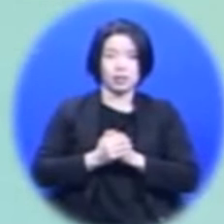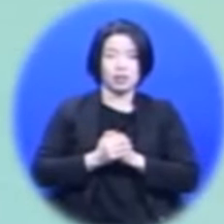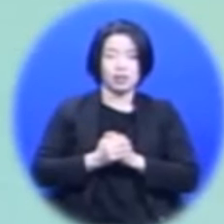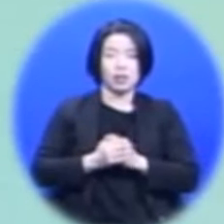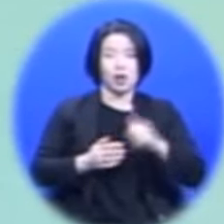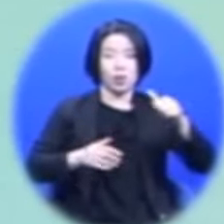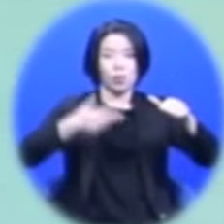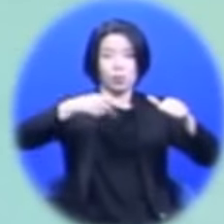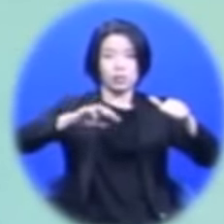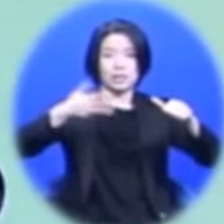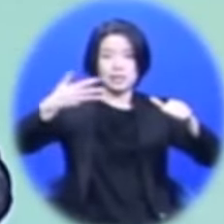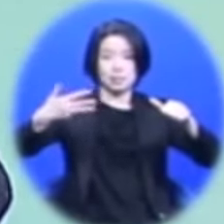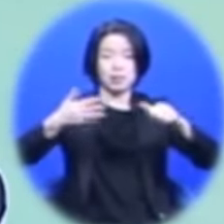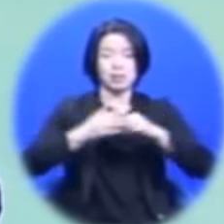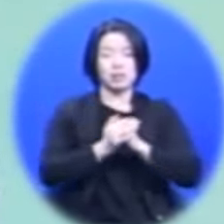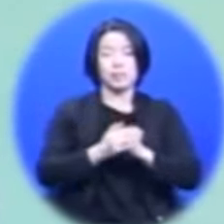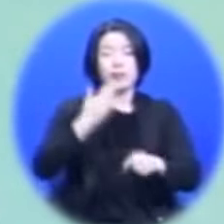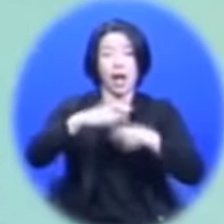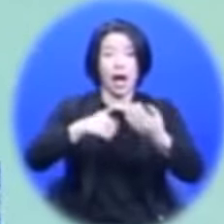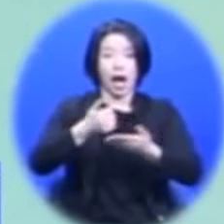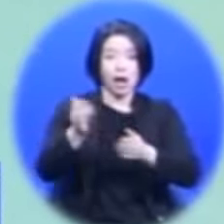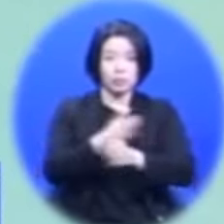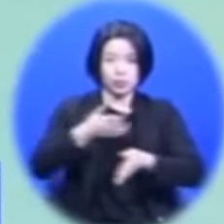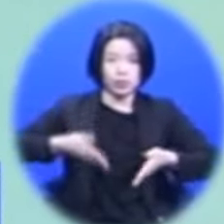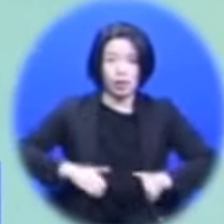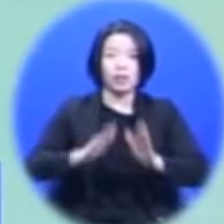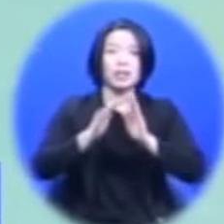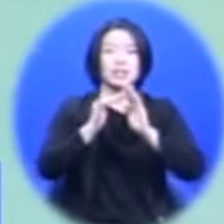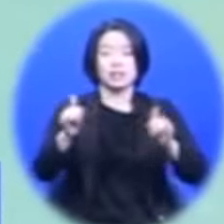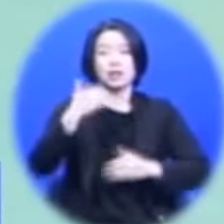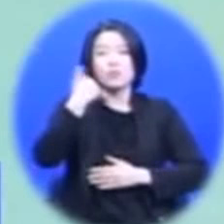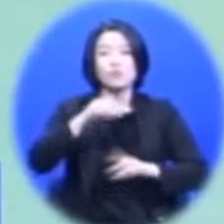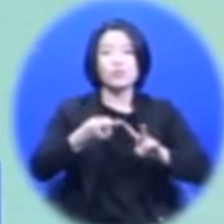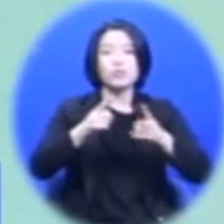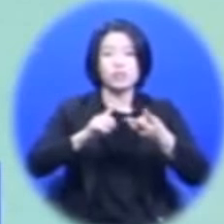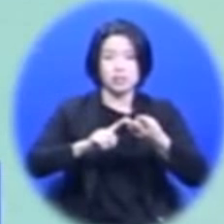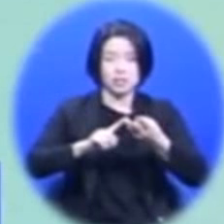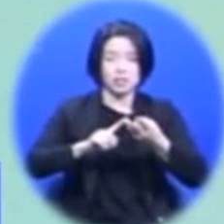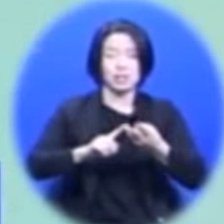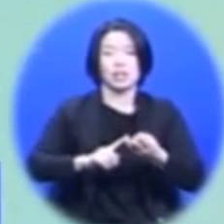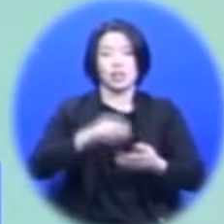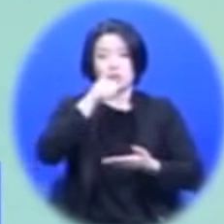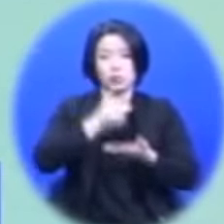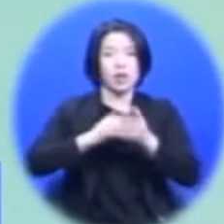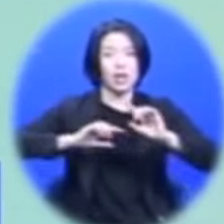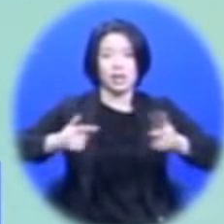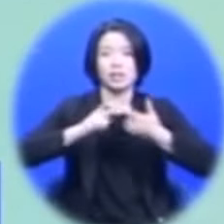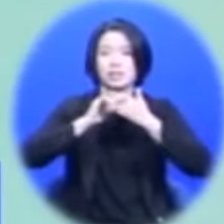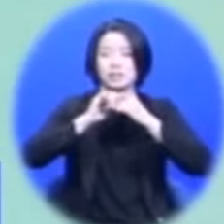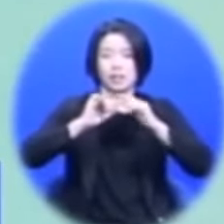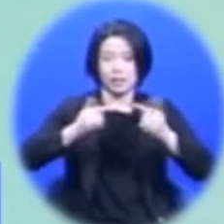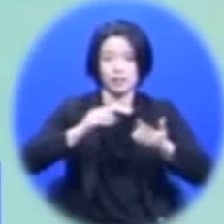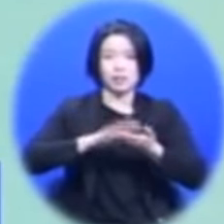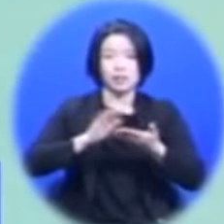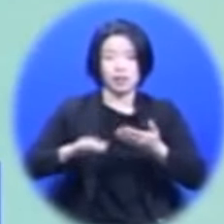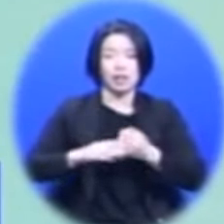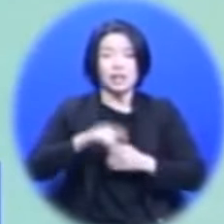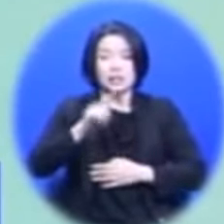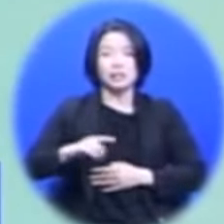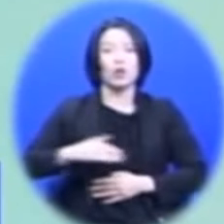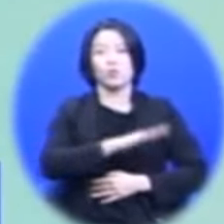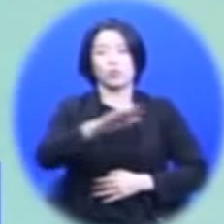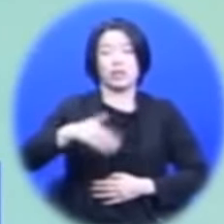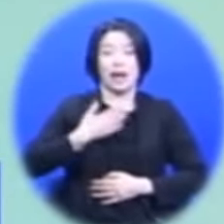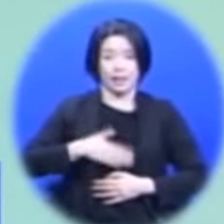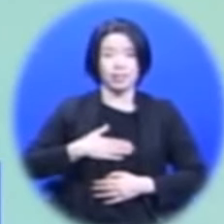거예요. 5장 18절에 하나님에게서 태어난 사람은 누구든지 죄를 짓지 않는다. 그걸 우리가